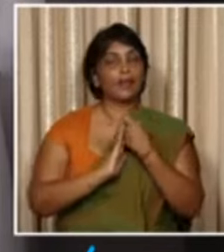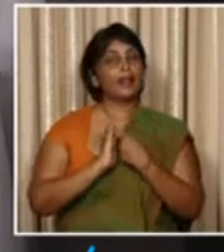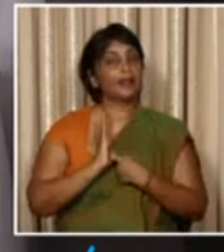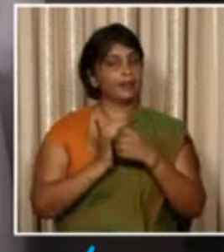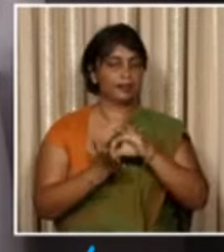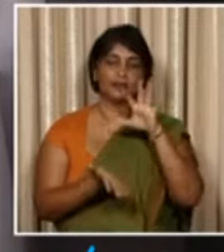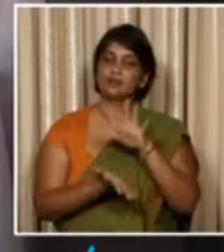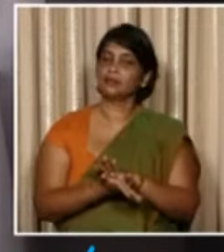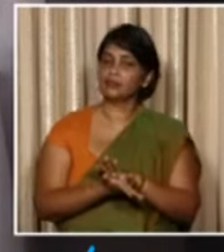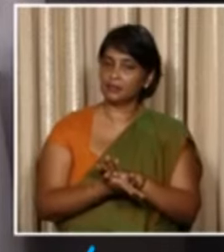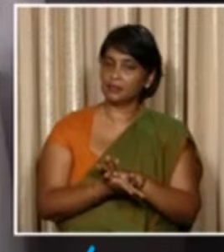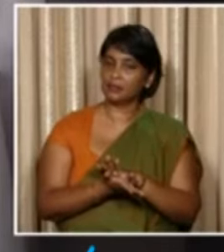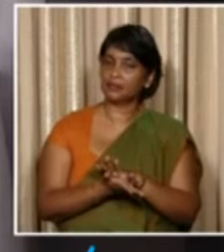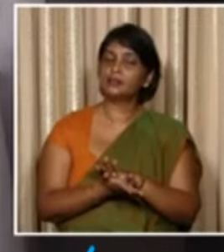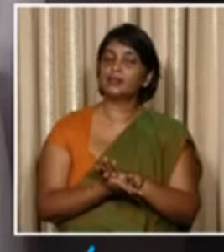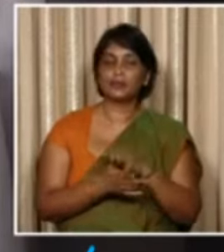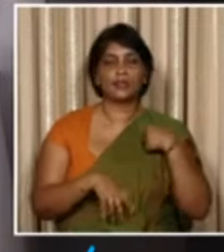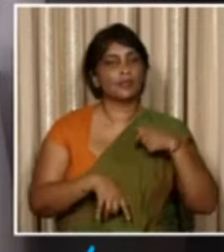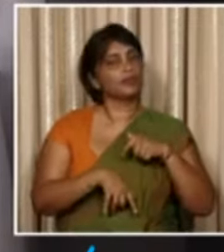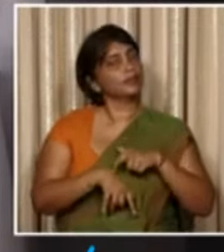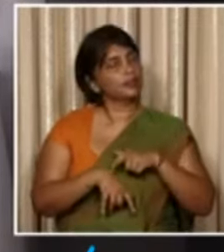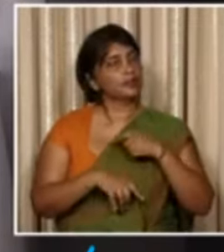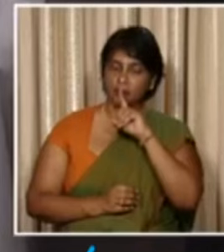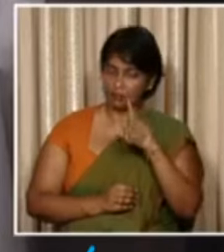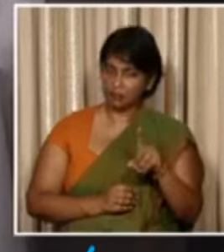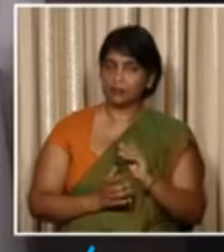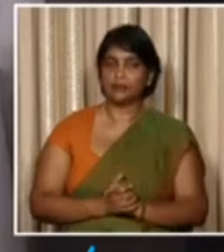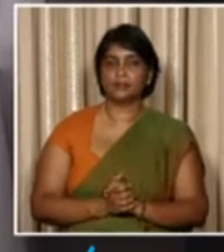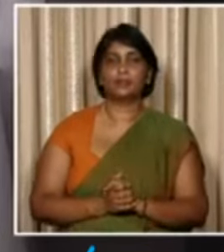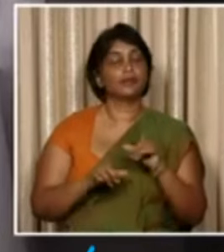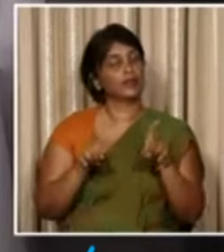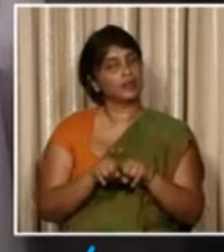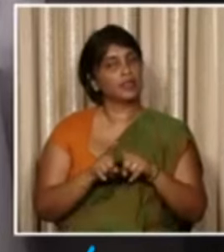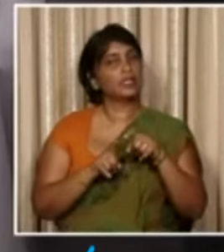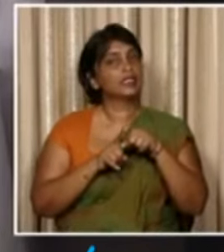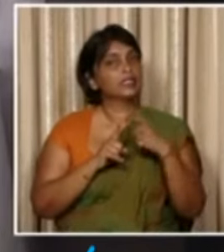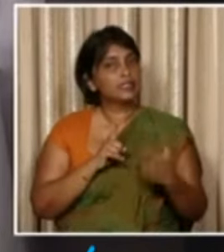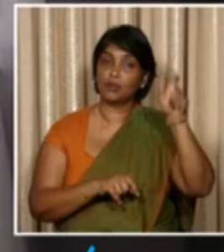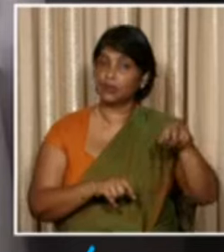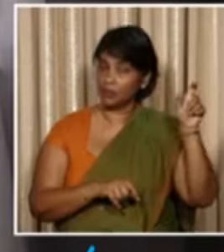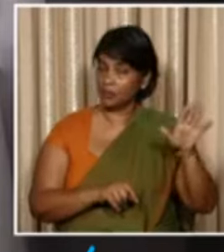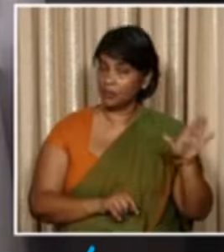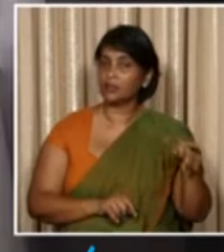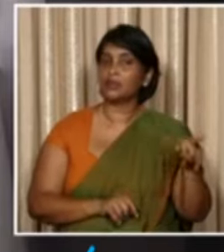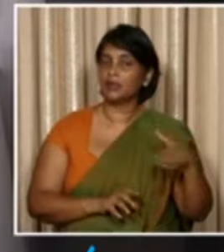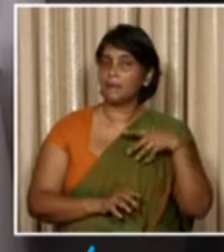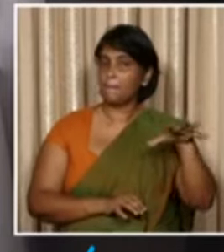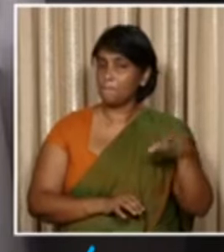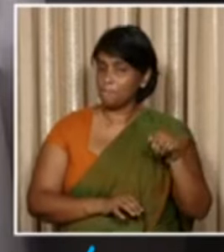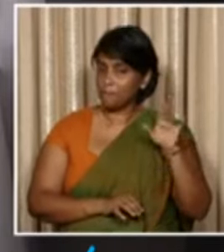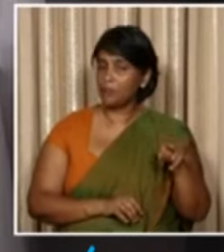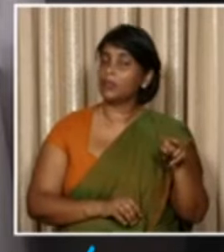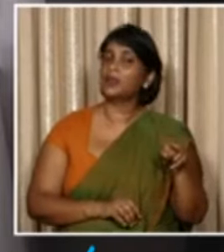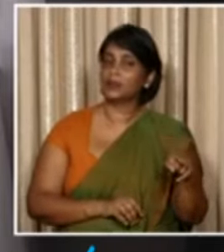බවට පත් කරන්නයි කියන එක මම මේ අවස්ථාවේ ප්‍රකාශ කරනවා. ඒ වගේම ආබාධිත ප්‍රජාව උපයෝගී කරගන්නා